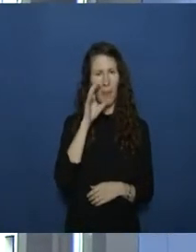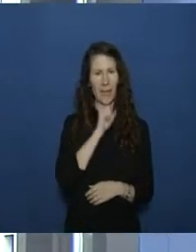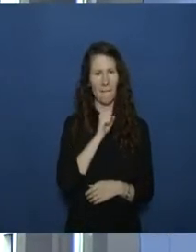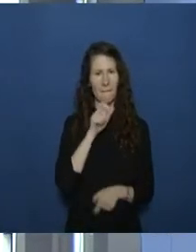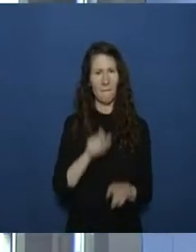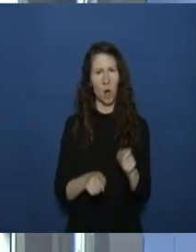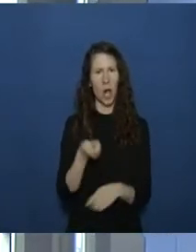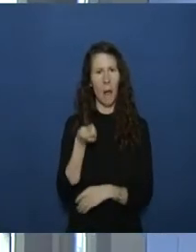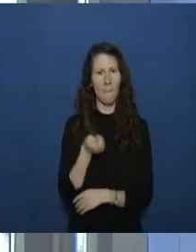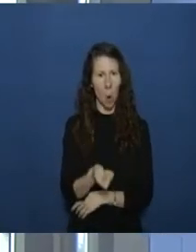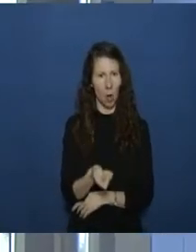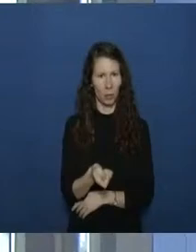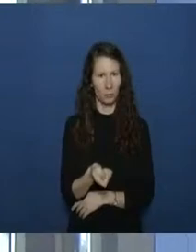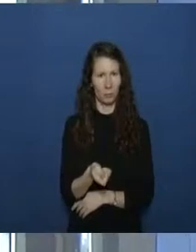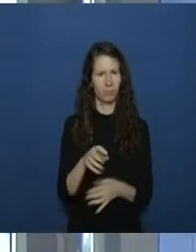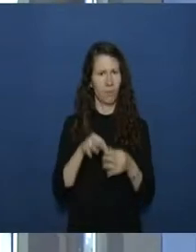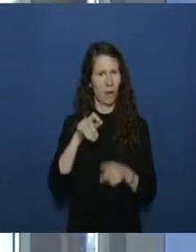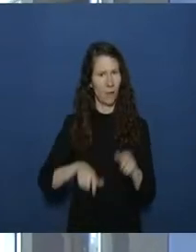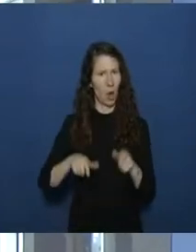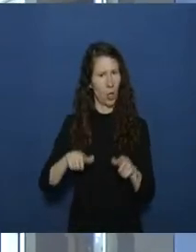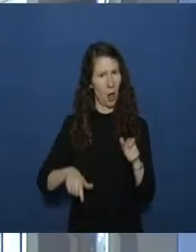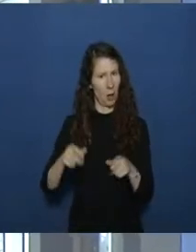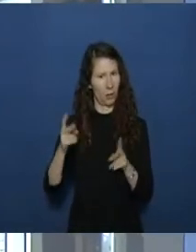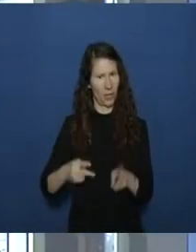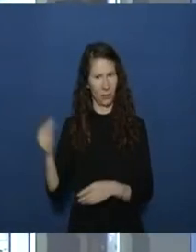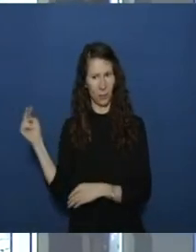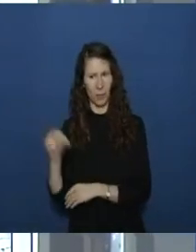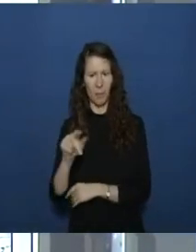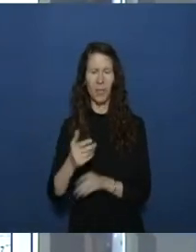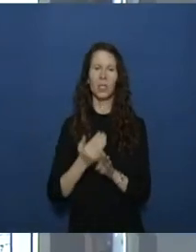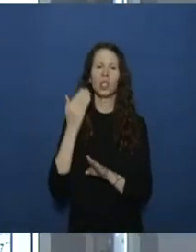des Völkermords deutlich später stattgefunden hat, erst